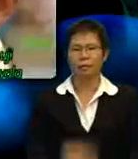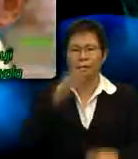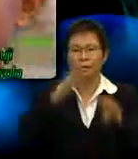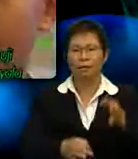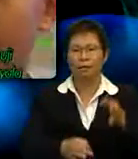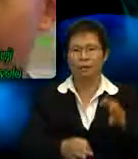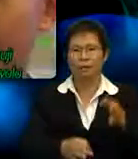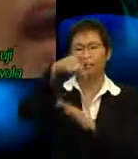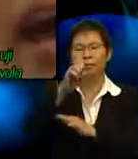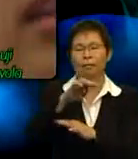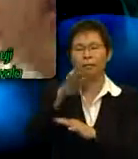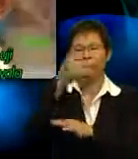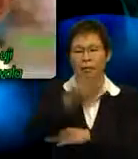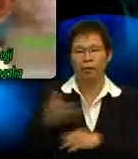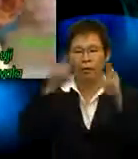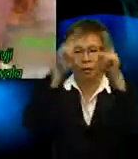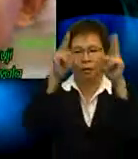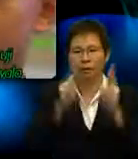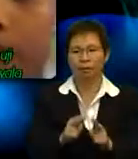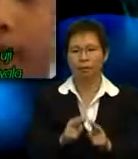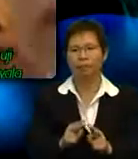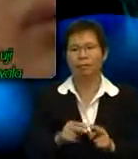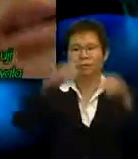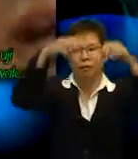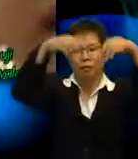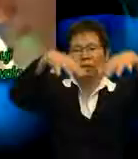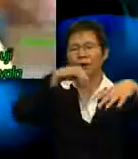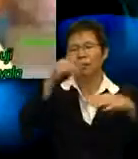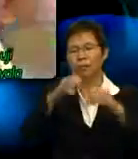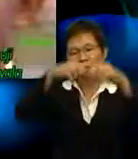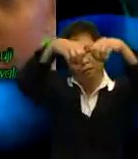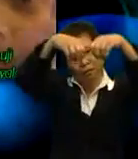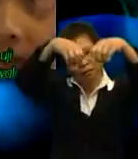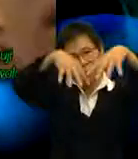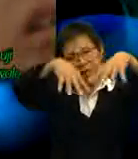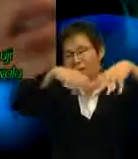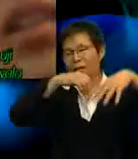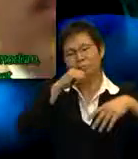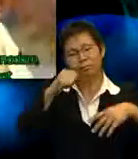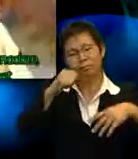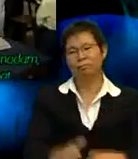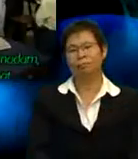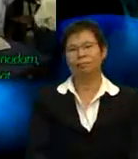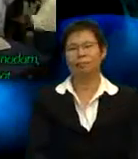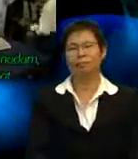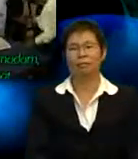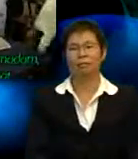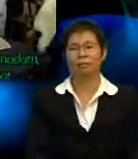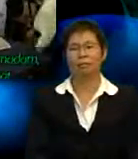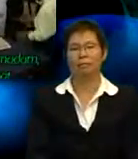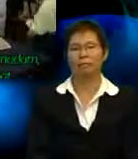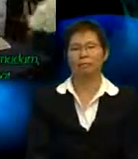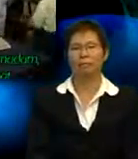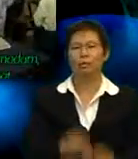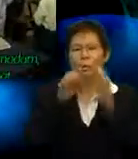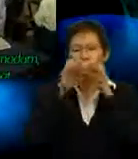tak tahan diuji, maka mentor tidak menyala. Okey, bagus.